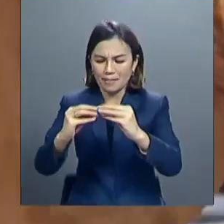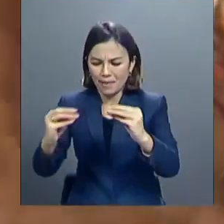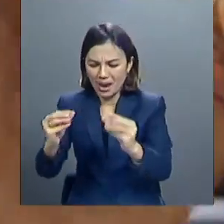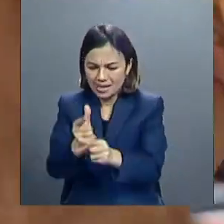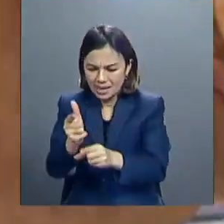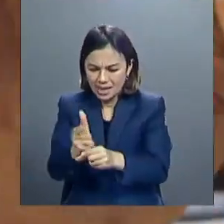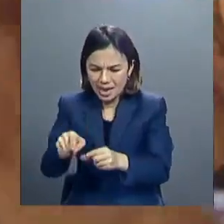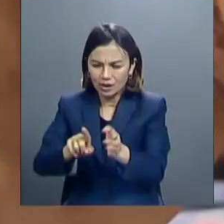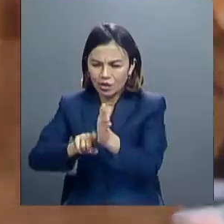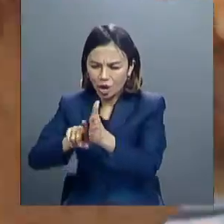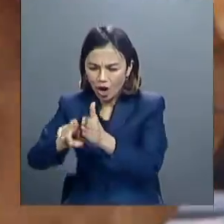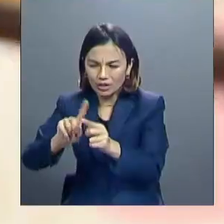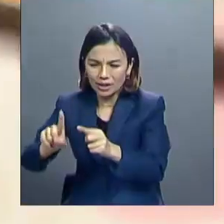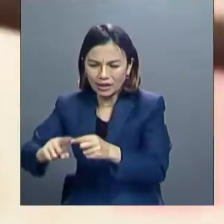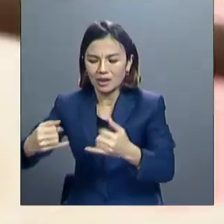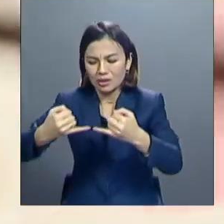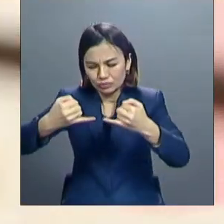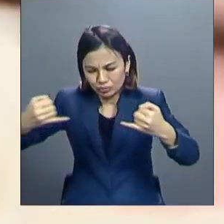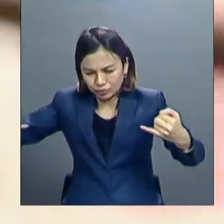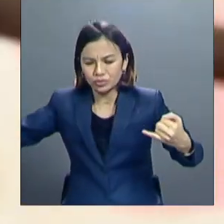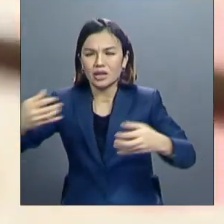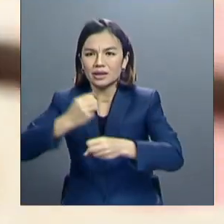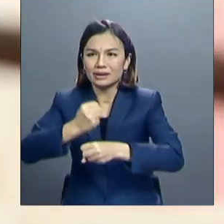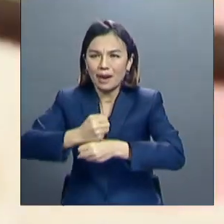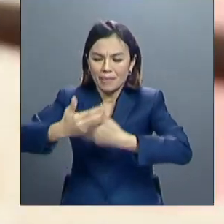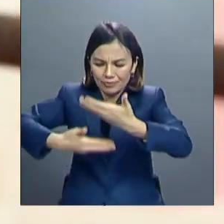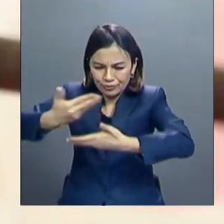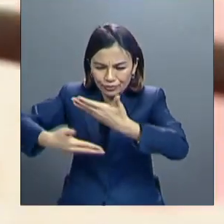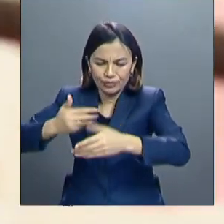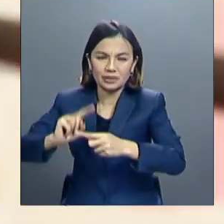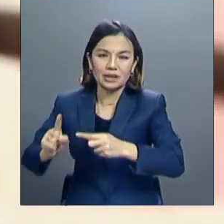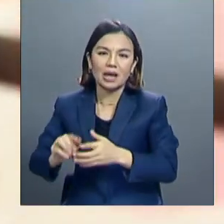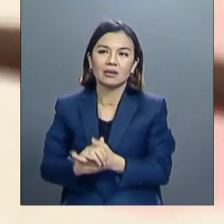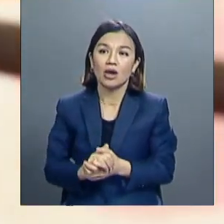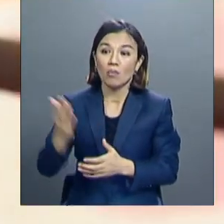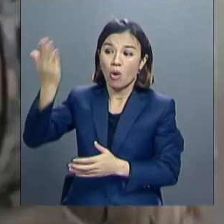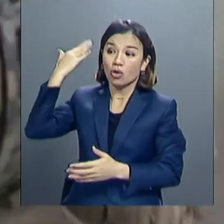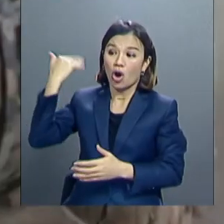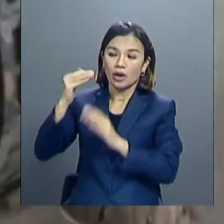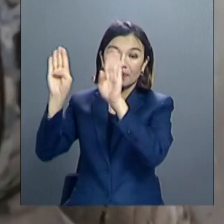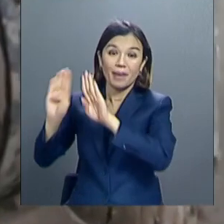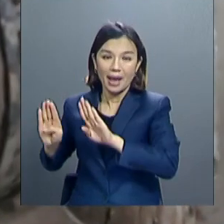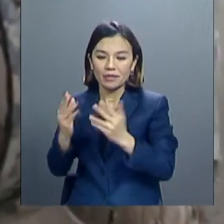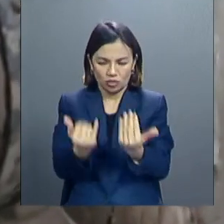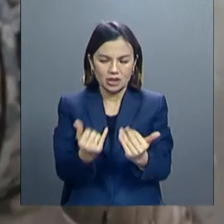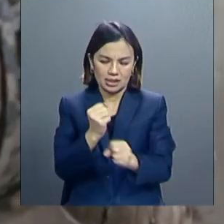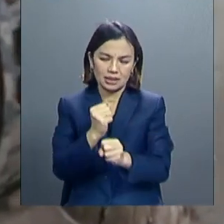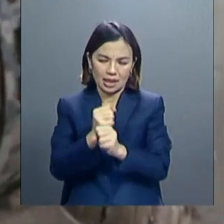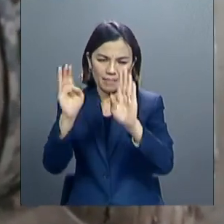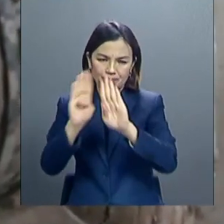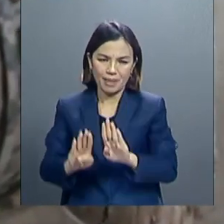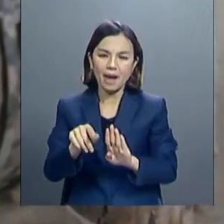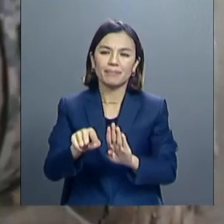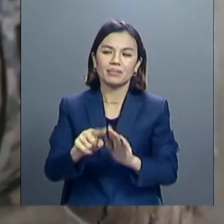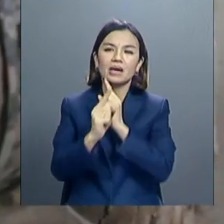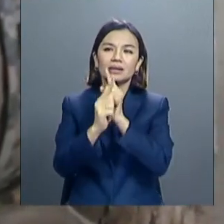องสาวเองขายเองโดดเด่นอย่างนี้โบราณทำยังไงตอนนี้ก็ยังทำอย่างนั้นอยู่คือไม่มีการเปลี่ยนแปลงในการทอใน